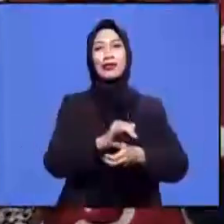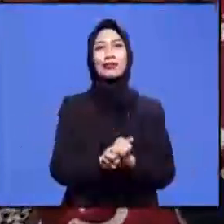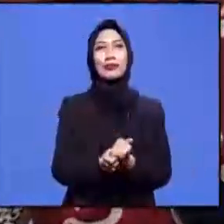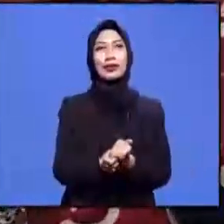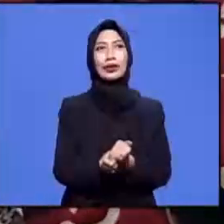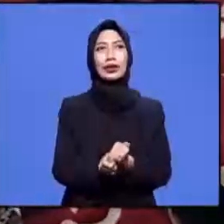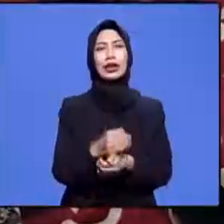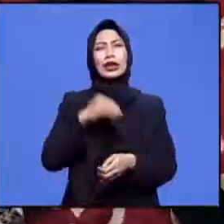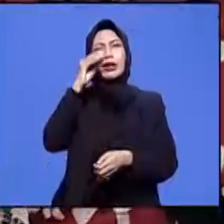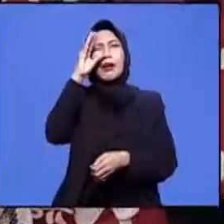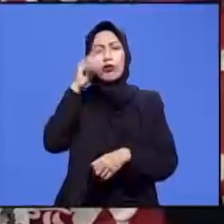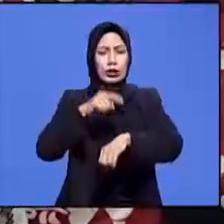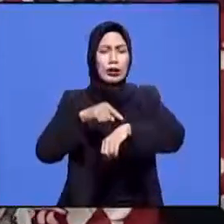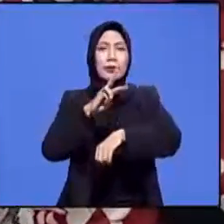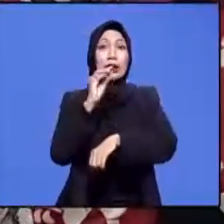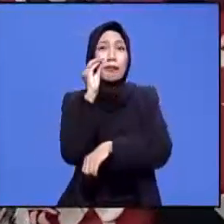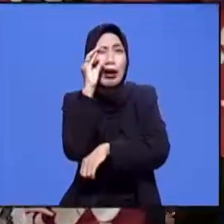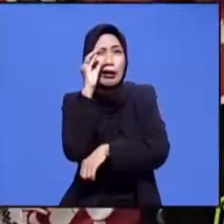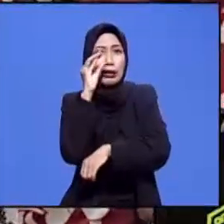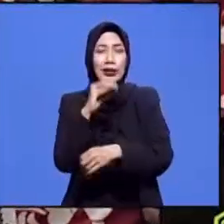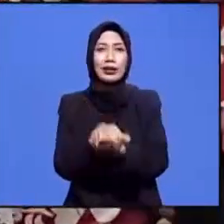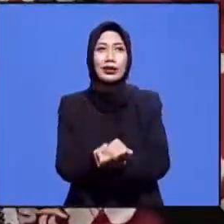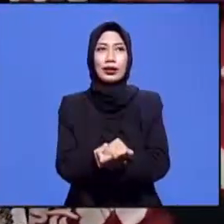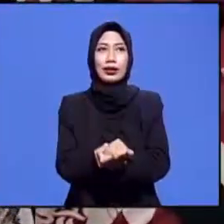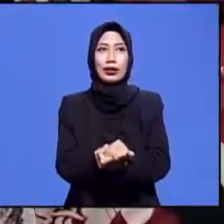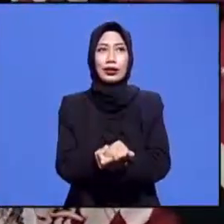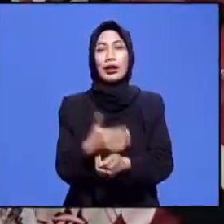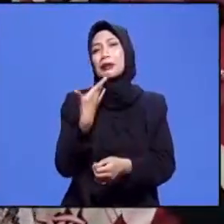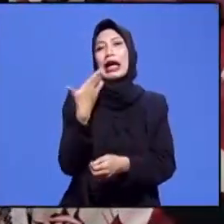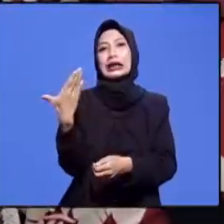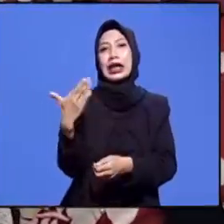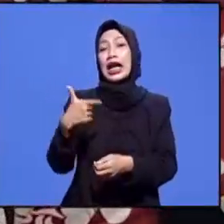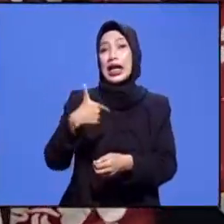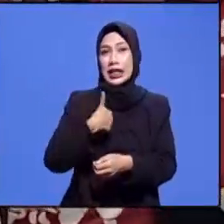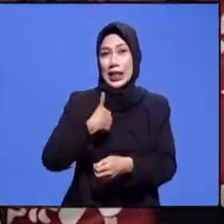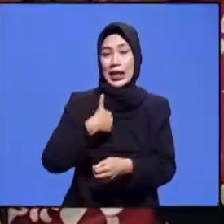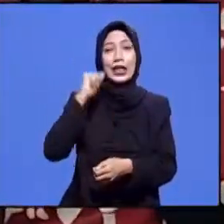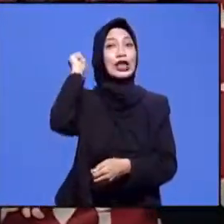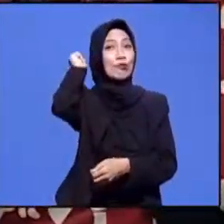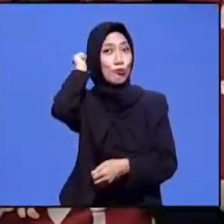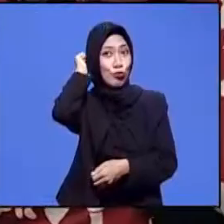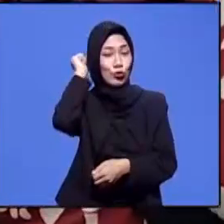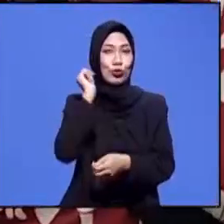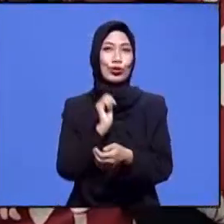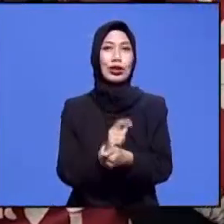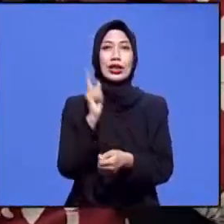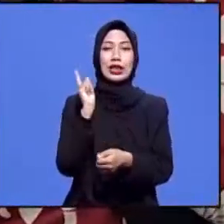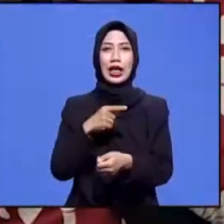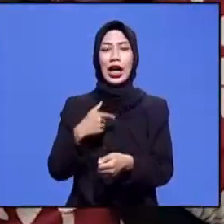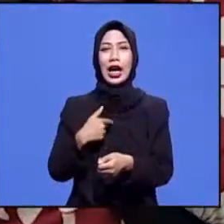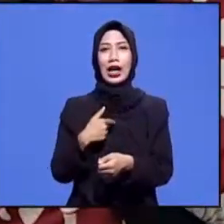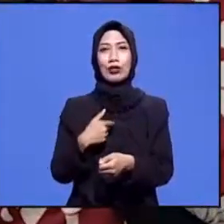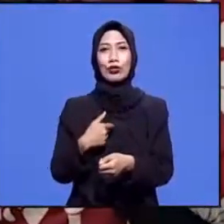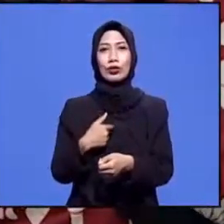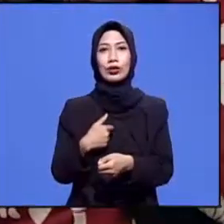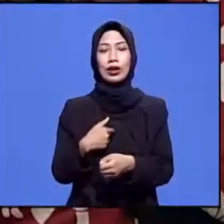Ini bangun jam 3, Pak. Bangun jam 3, seperti biasa sebagai seorang ibu harus